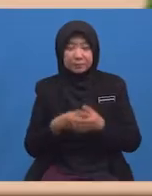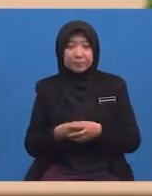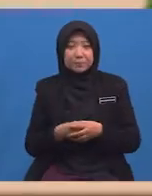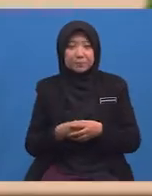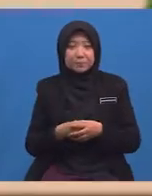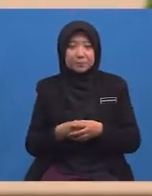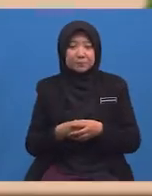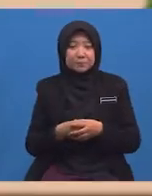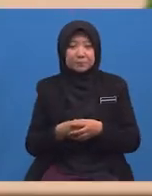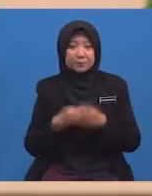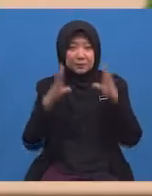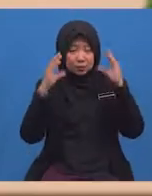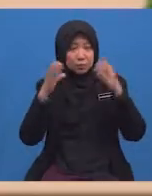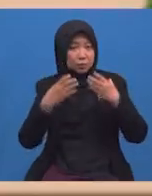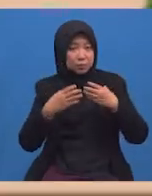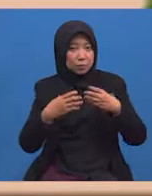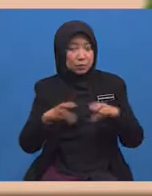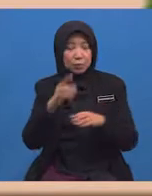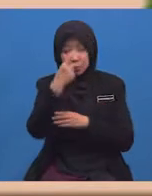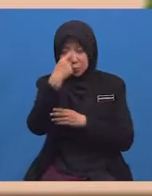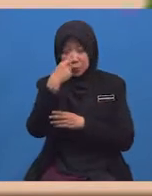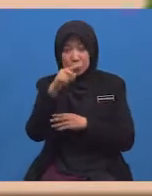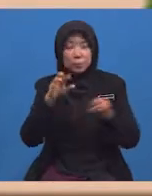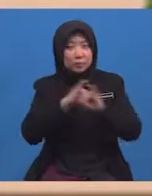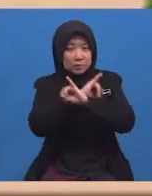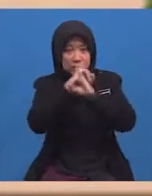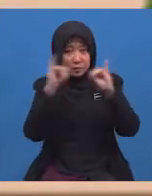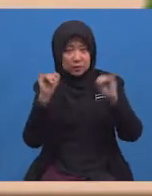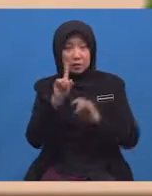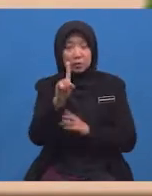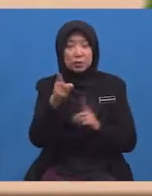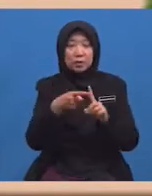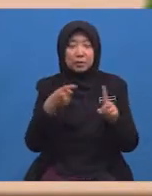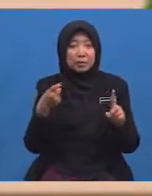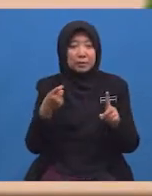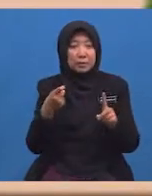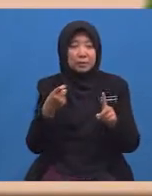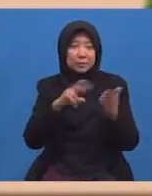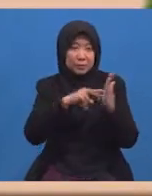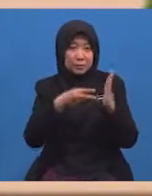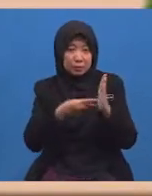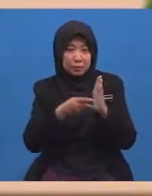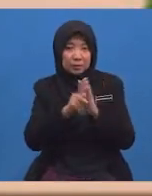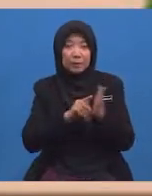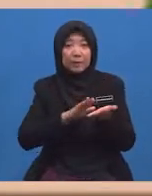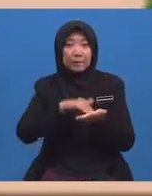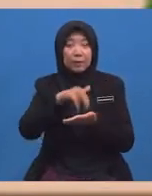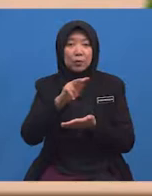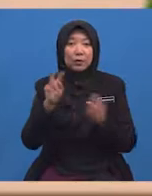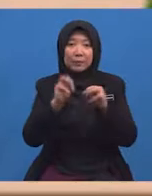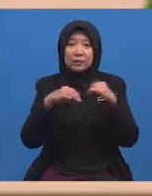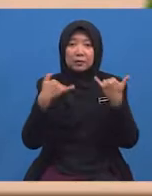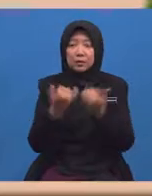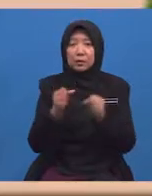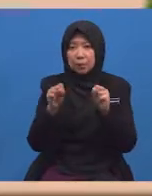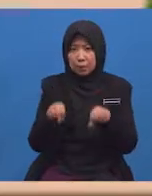Berikut, cikgu cuba jelaskan satu daripada beberapa definisi pembangunan masyarakat yang